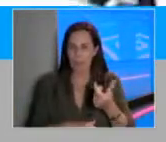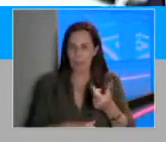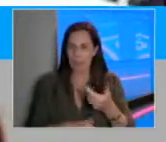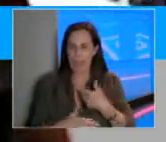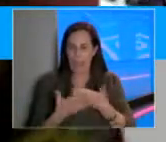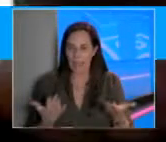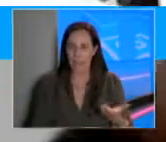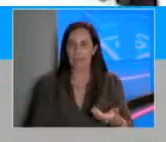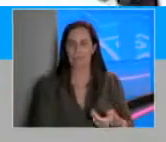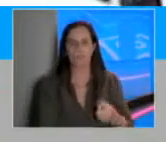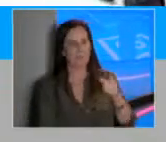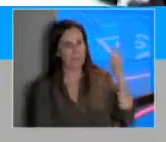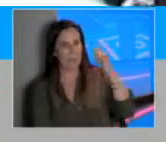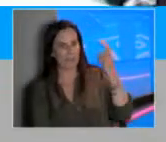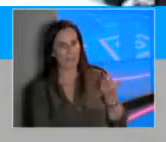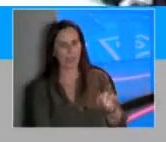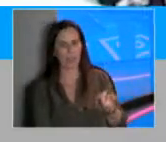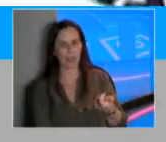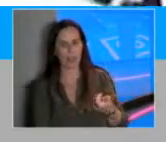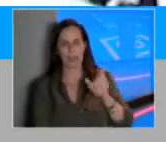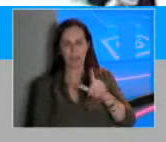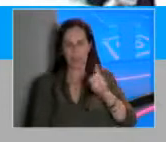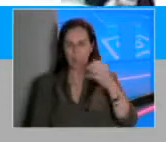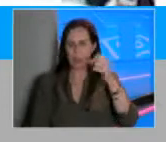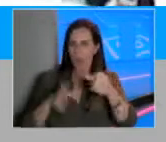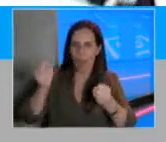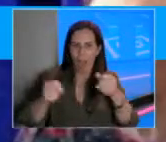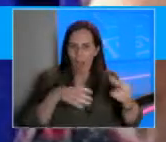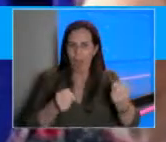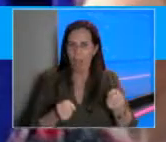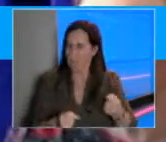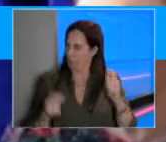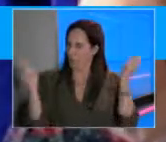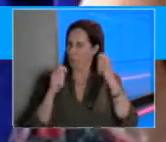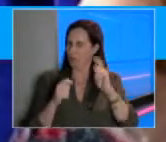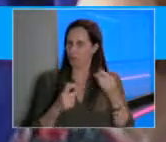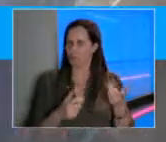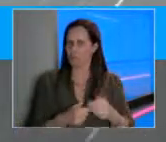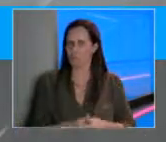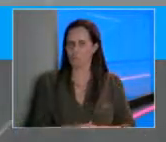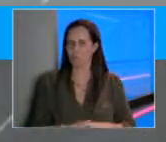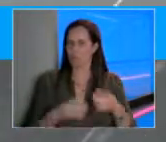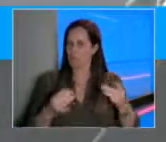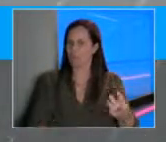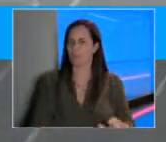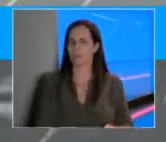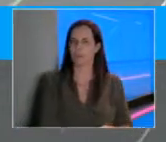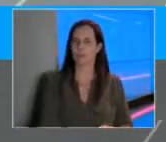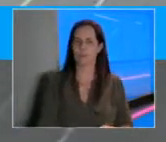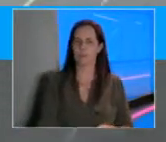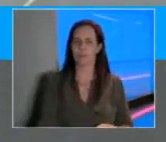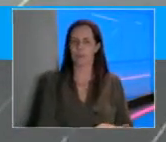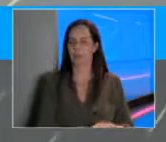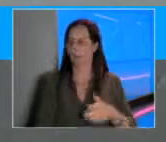עד כמעט אפסיים. שזה מפתיע, התחבורה... כי בעצם יש נגיעה של הרבה אנשים במה שנקרא במשטחים שגם הם מעבירים הדבקה. כי, תשמע, אני